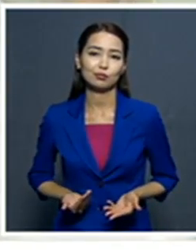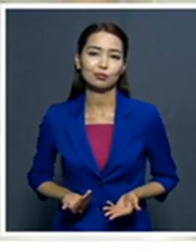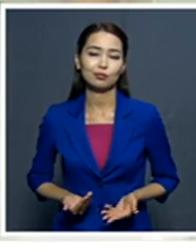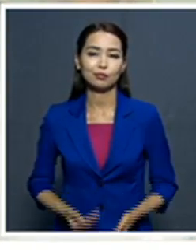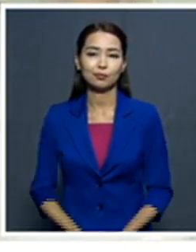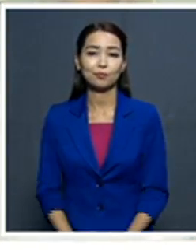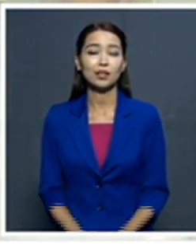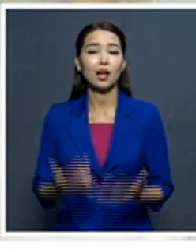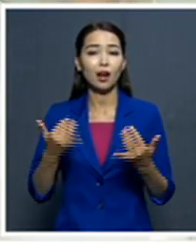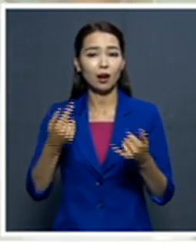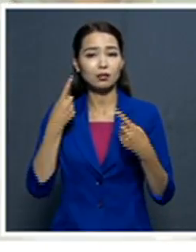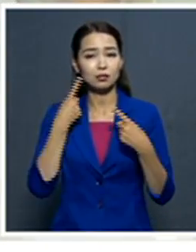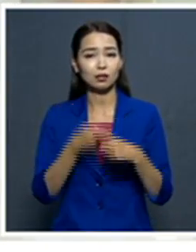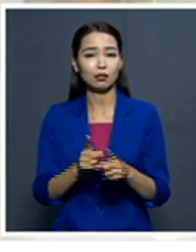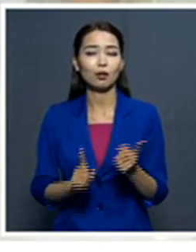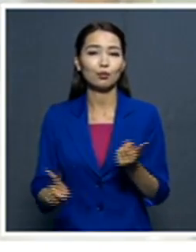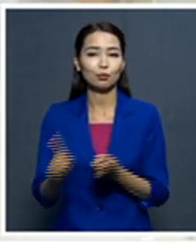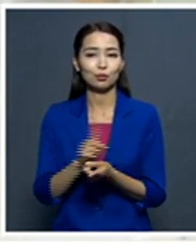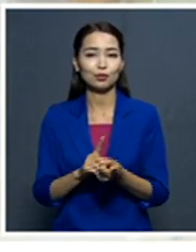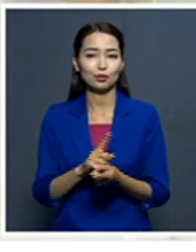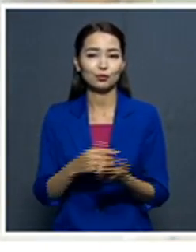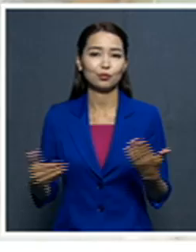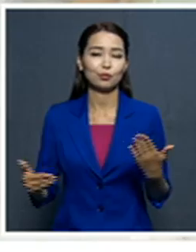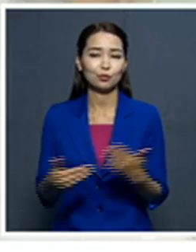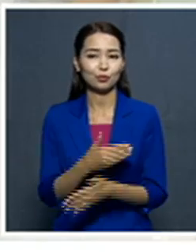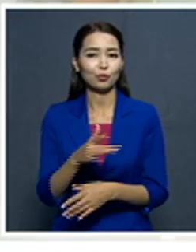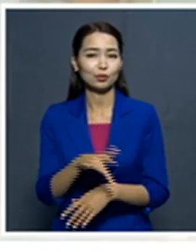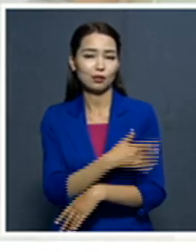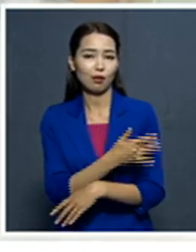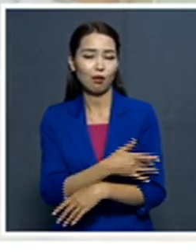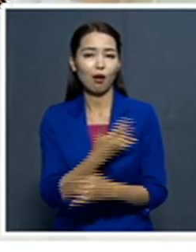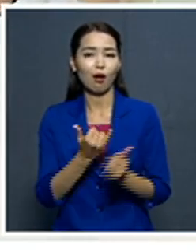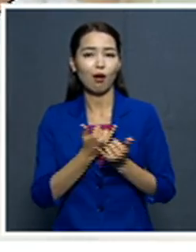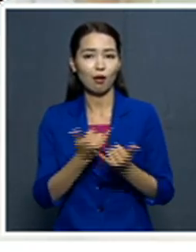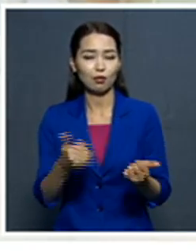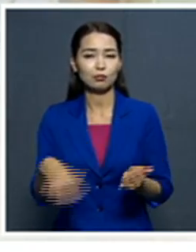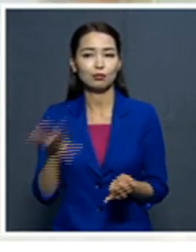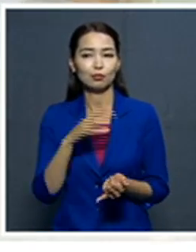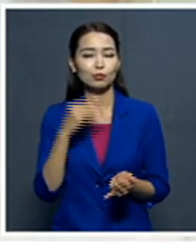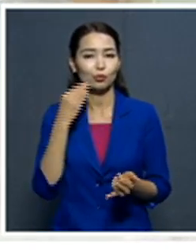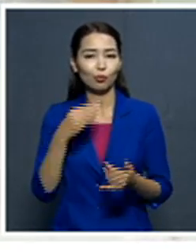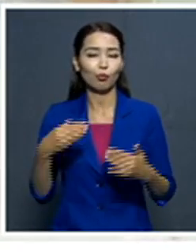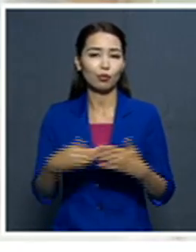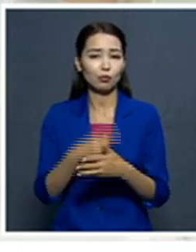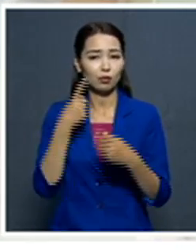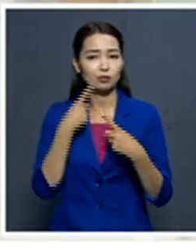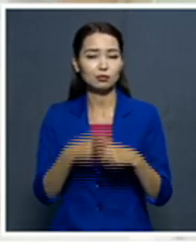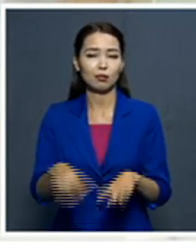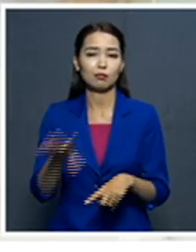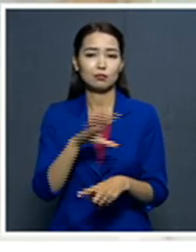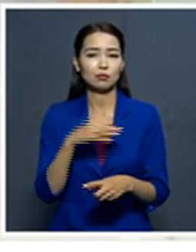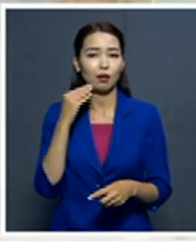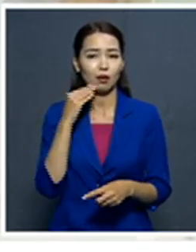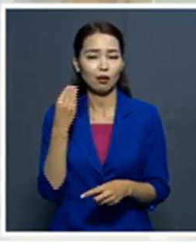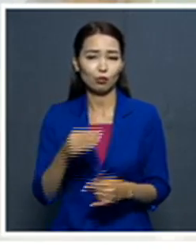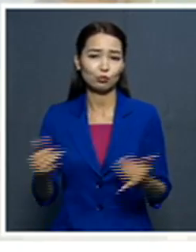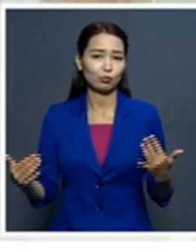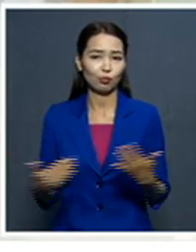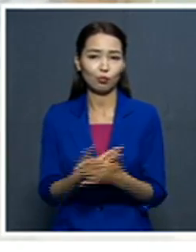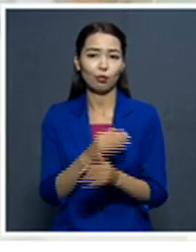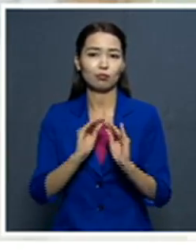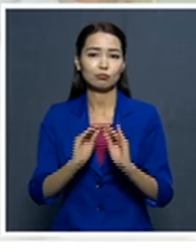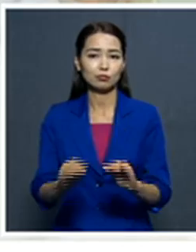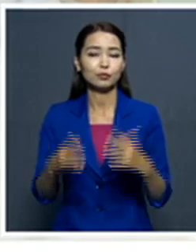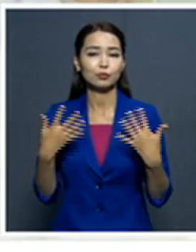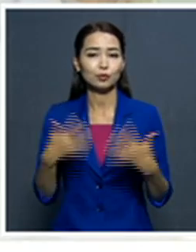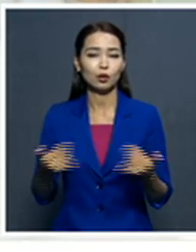Қазір технология өзгерді. Кесір тілігін тігетін медициналық бұйымдар жаңа, құрал жабдық, УЗИ аппараттары барлығы жаңа.